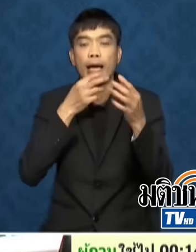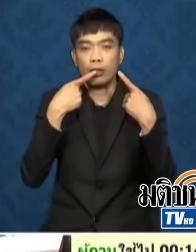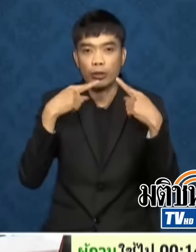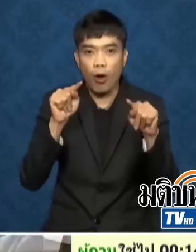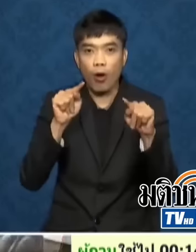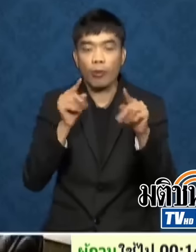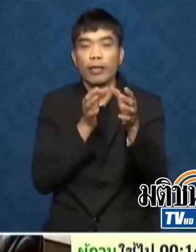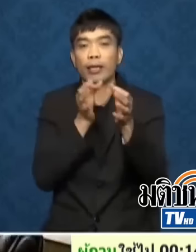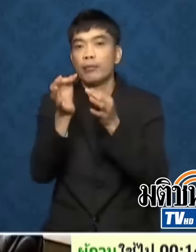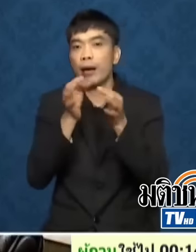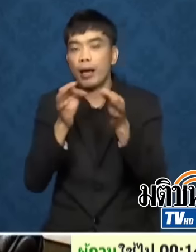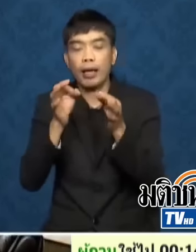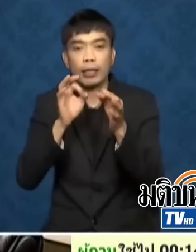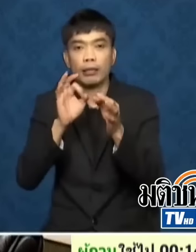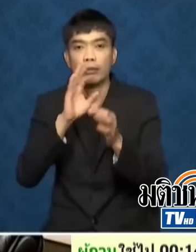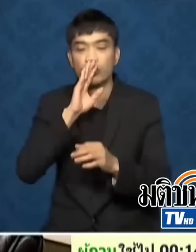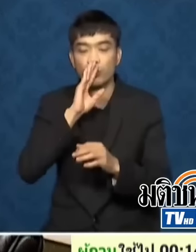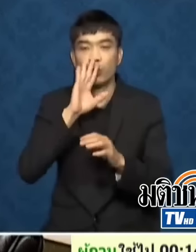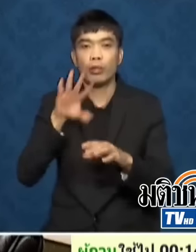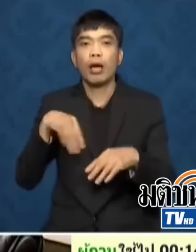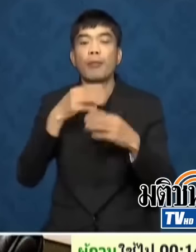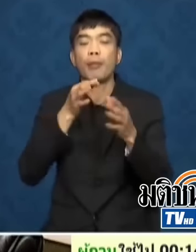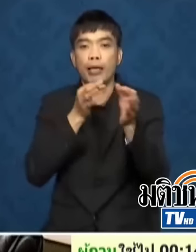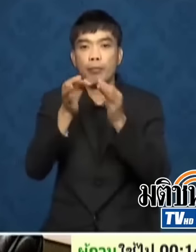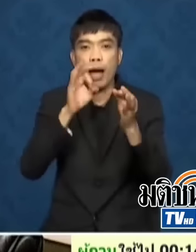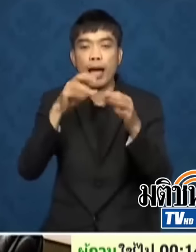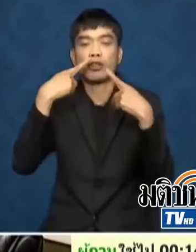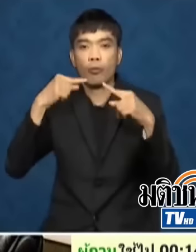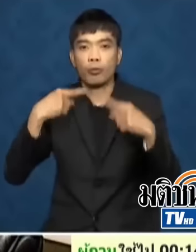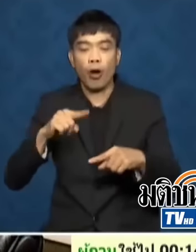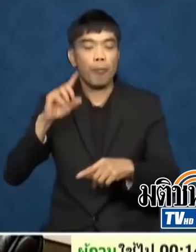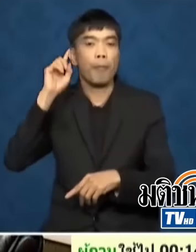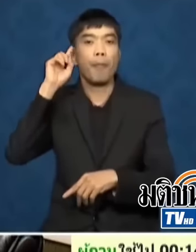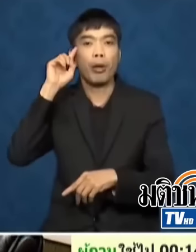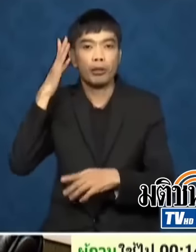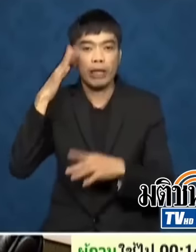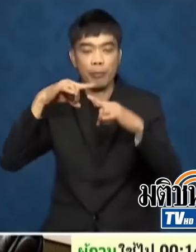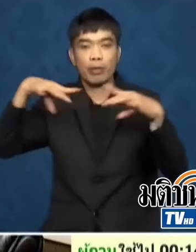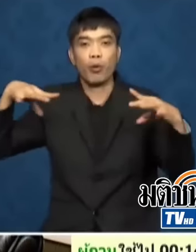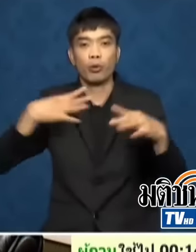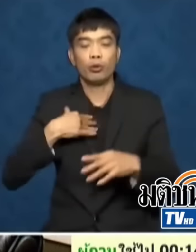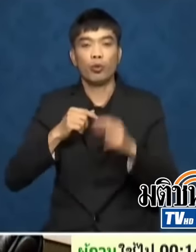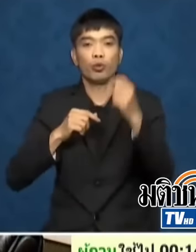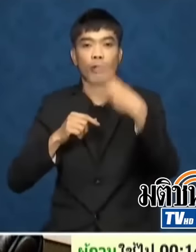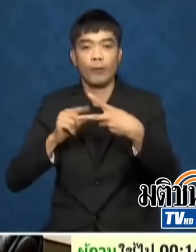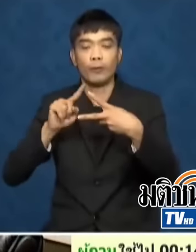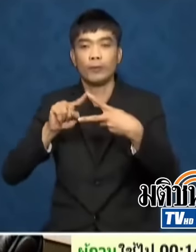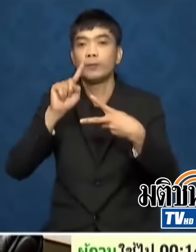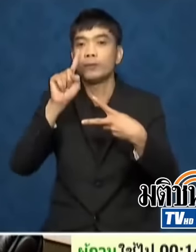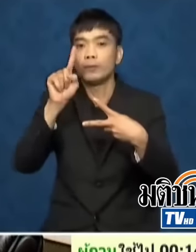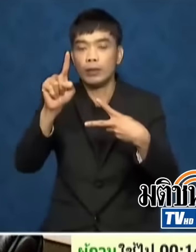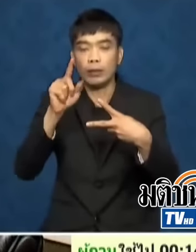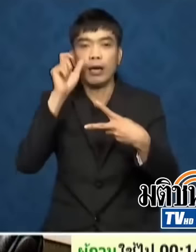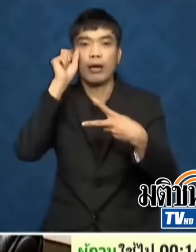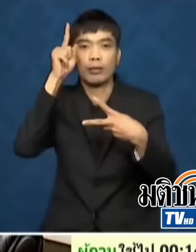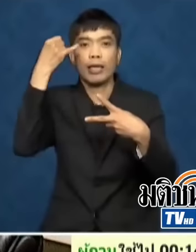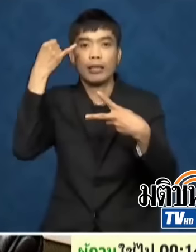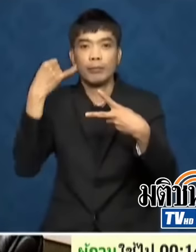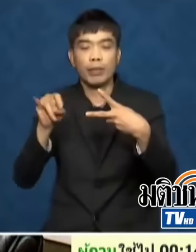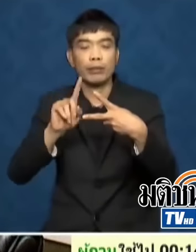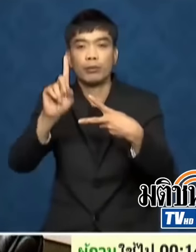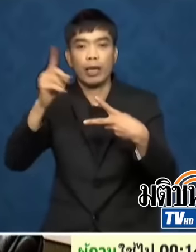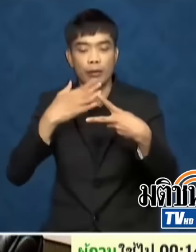ว่าการกระทรวงยุติธรรมก่อให้เกิดความเข้าใจที่คลาดเคลื่อนต่อผมเนี่ยอยู่2ประการด้วยกันประการที่1ก็คือมีความเข้าใจที่คลาดเคลื่อนว่